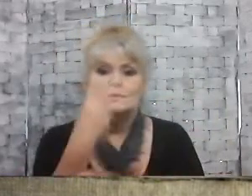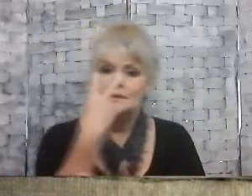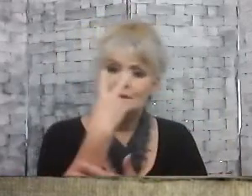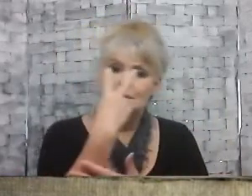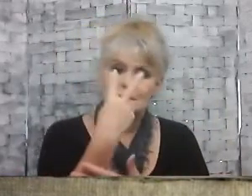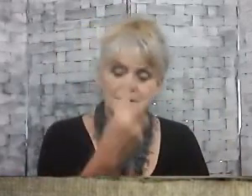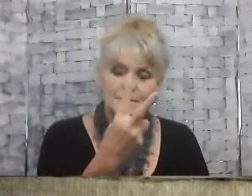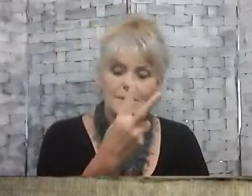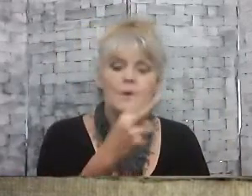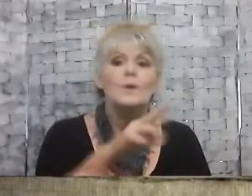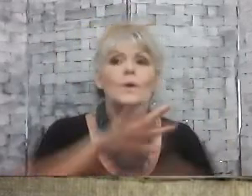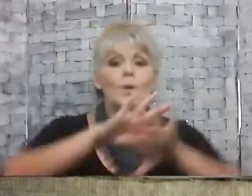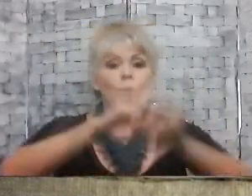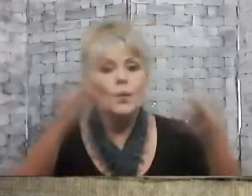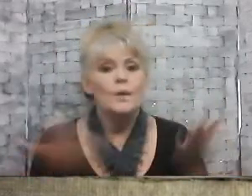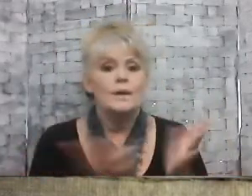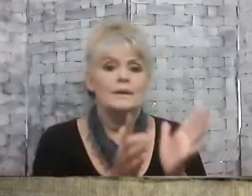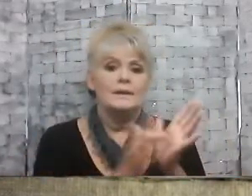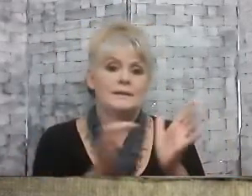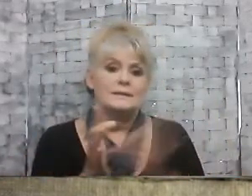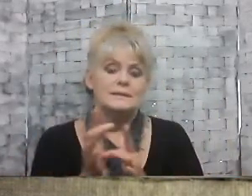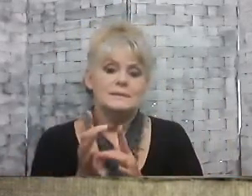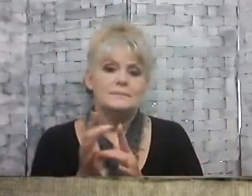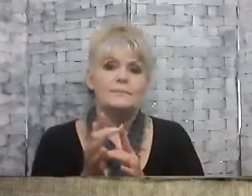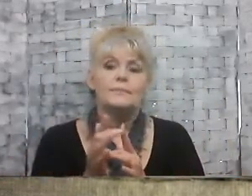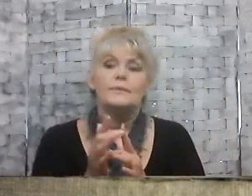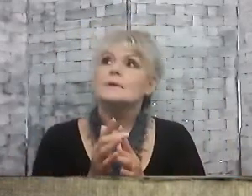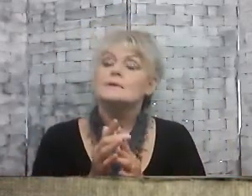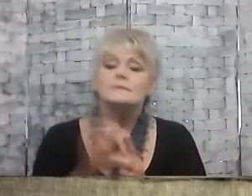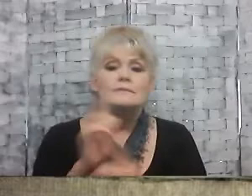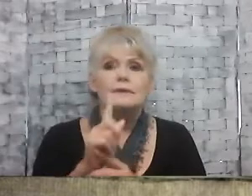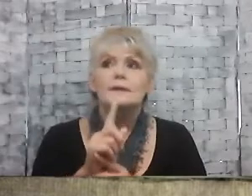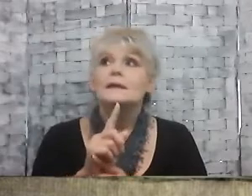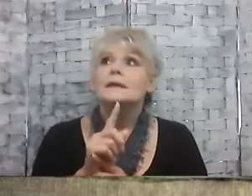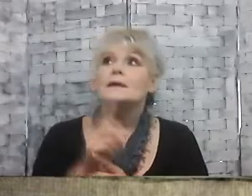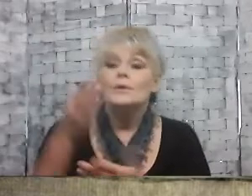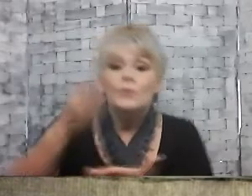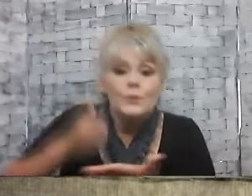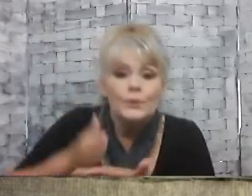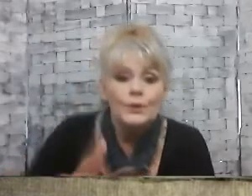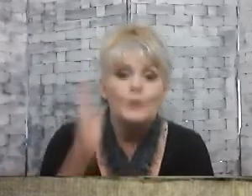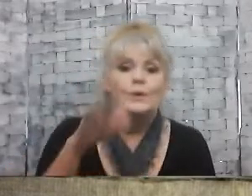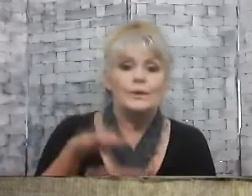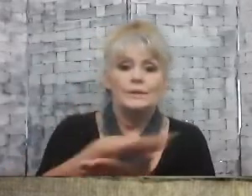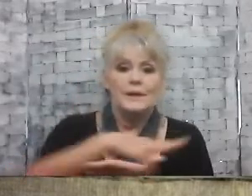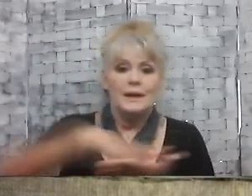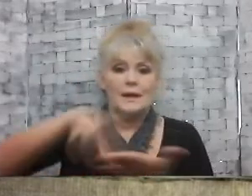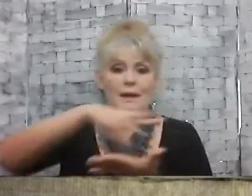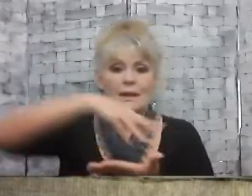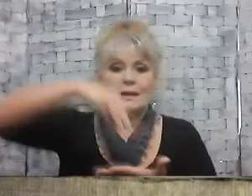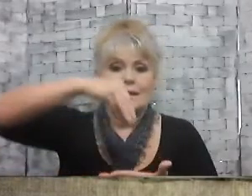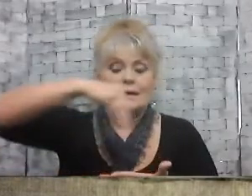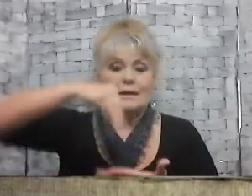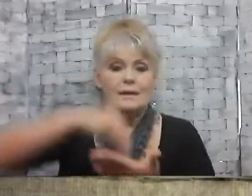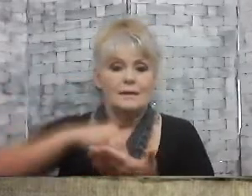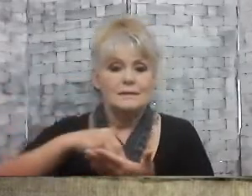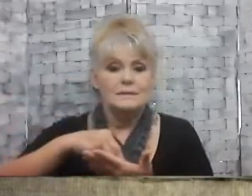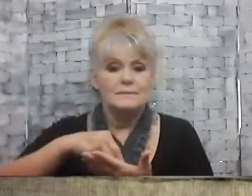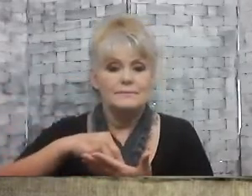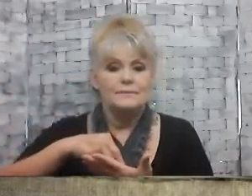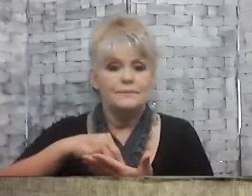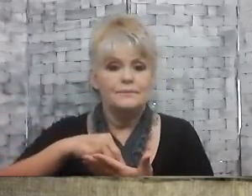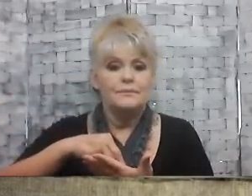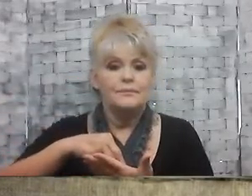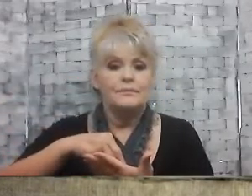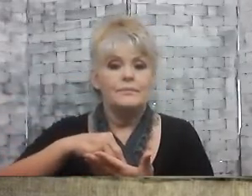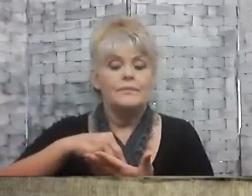ons gaan sien ontvou. Die story gaan oor Jesus. Die story gaan oor Jesus deur die Heilige Gees. Die story gaan oor die Koninkryk van